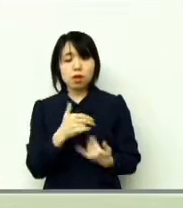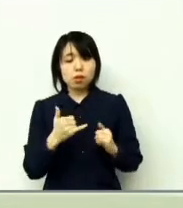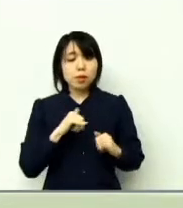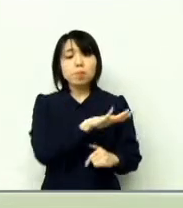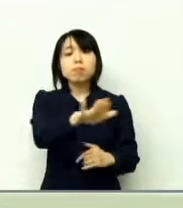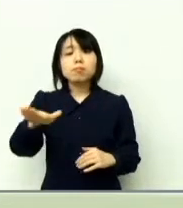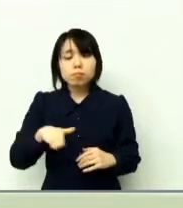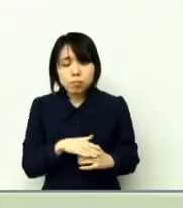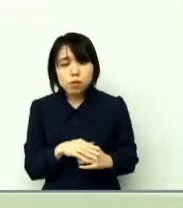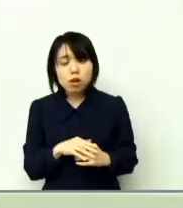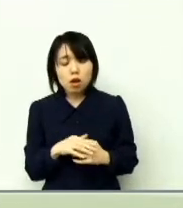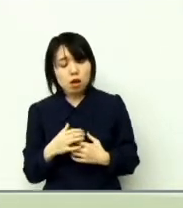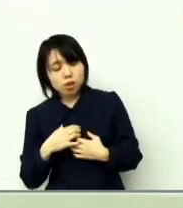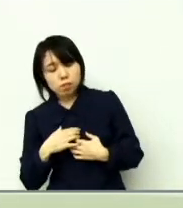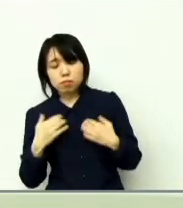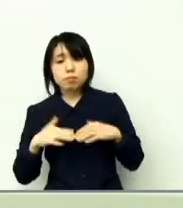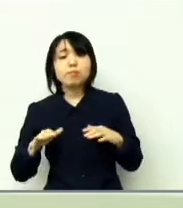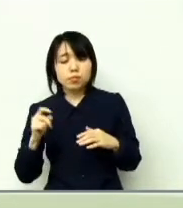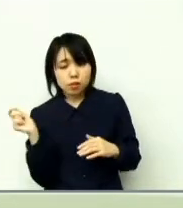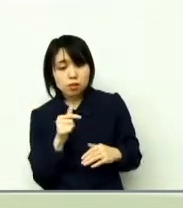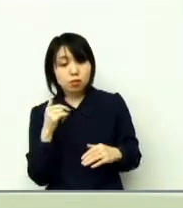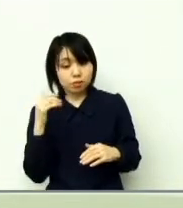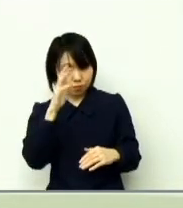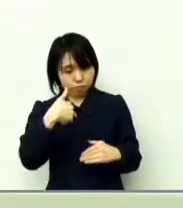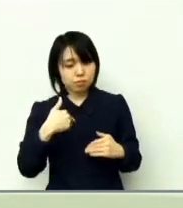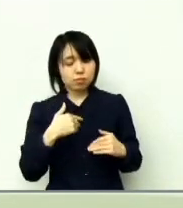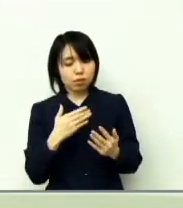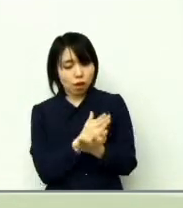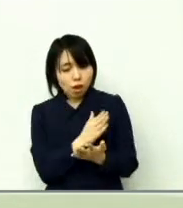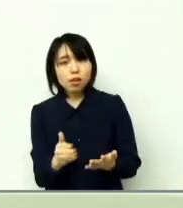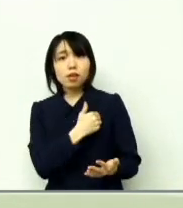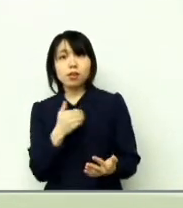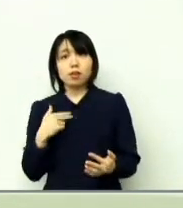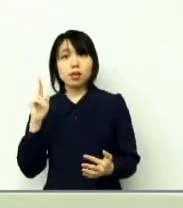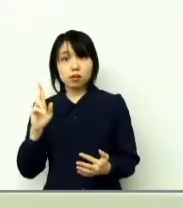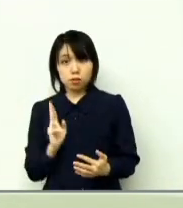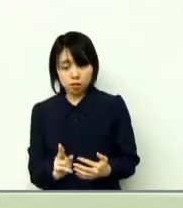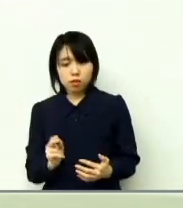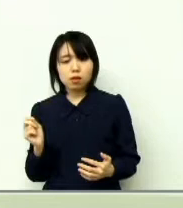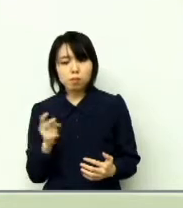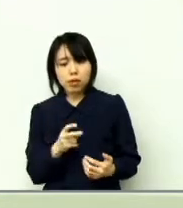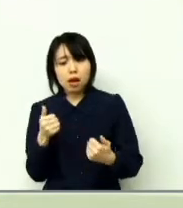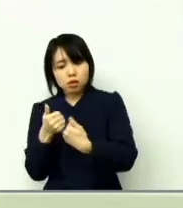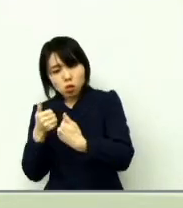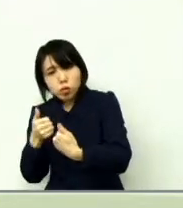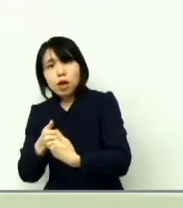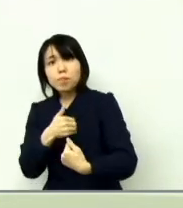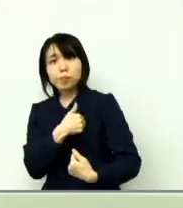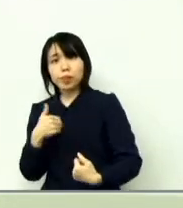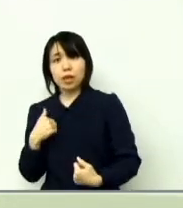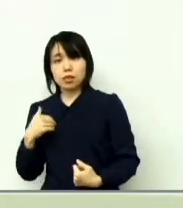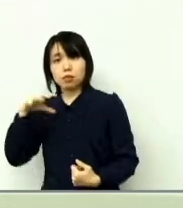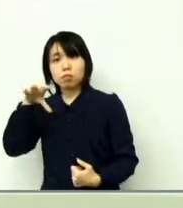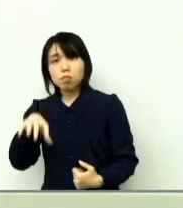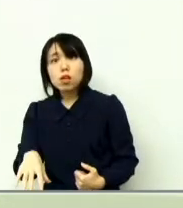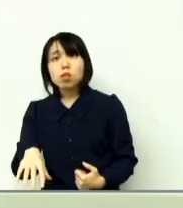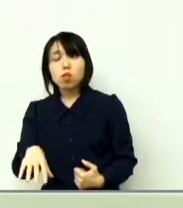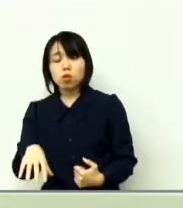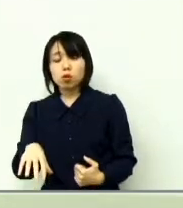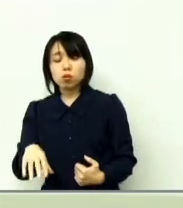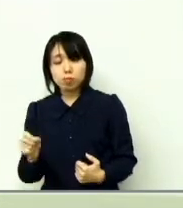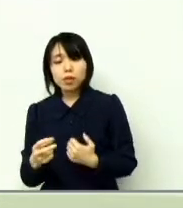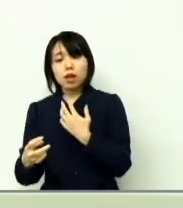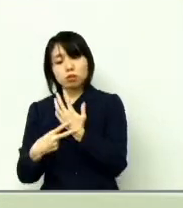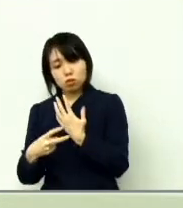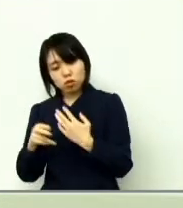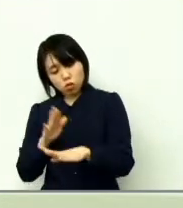請できるよう、また救急車を呼ぶべきか判断に迷う場合に適切な相談窓口、受診方法を案